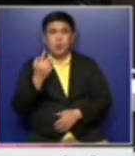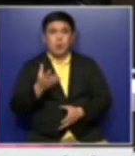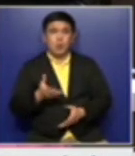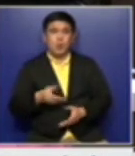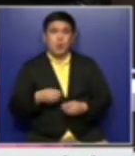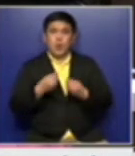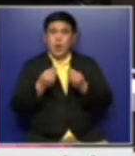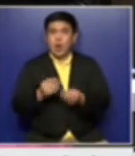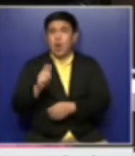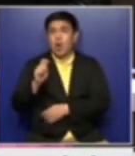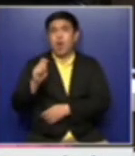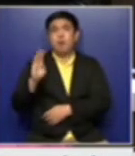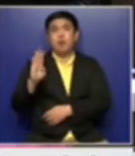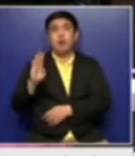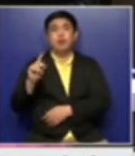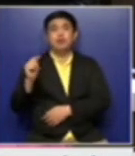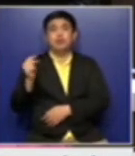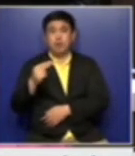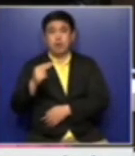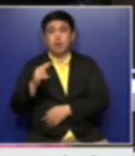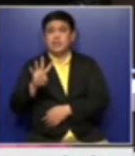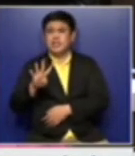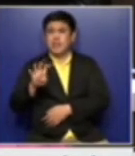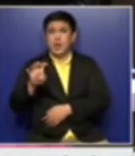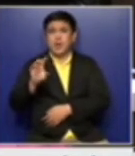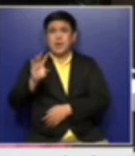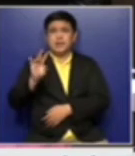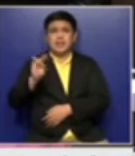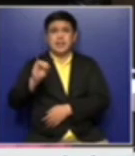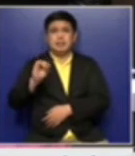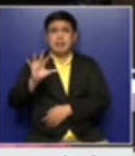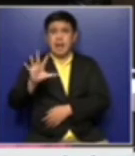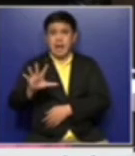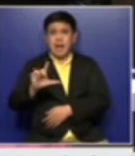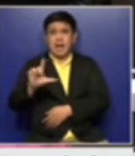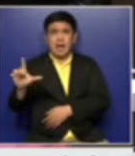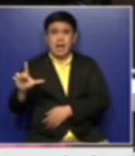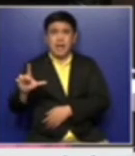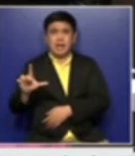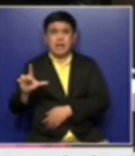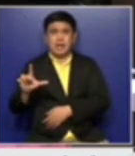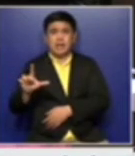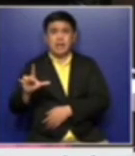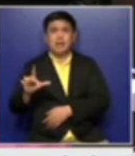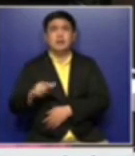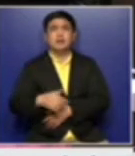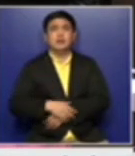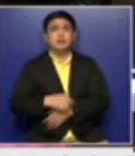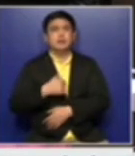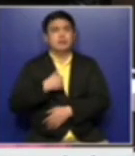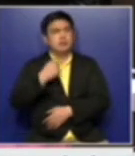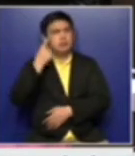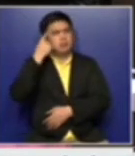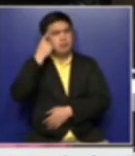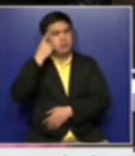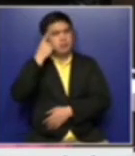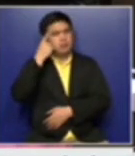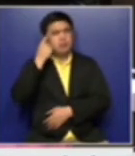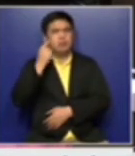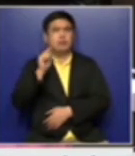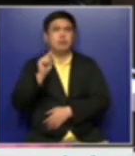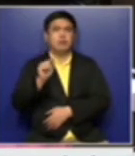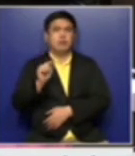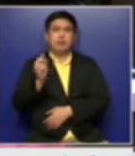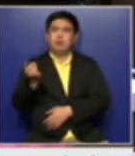ให้องค์กรปกครองส่วนท้องถิ่นเพียง475ล้านบาท นะคะดิฉันคิดว่ามันเป็น